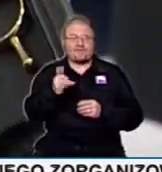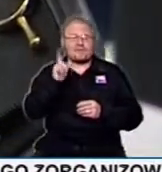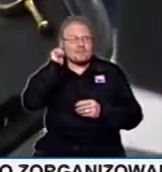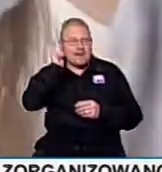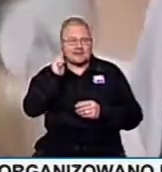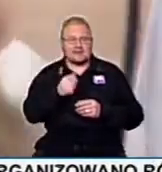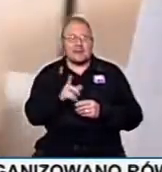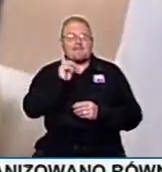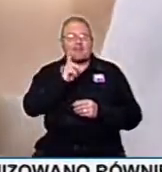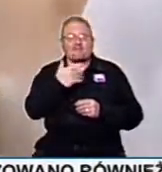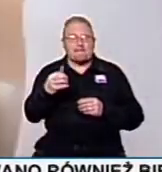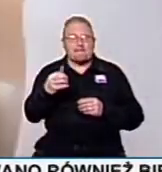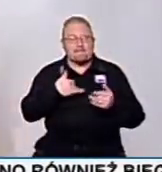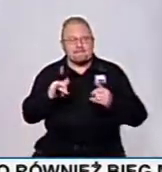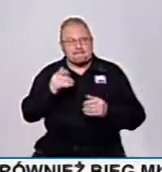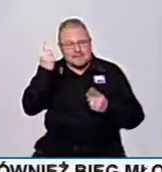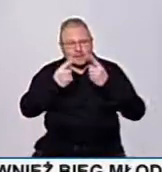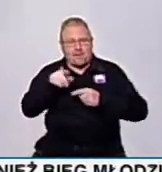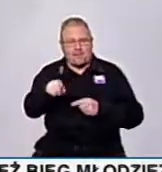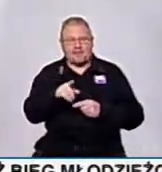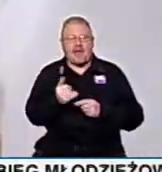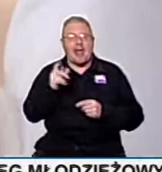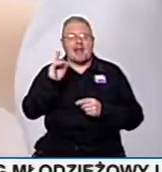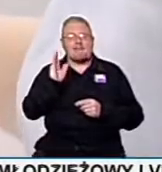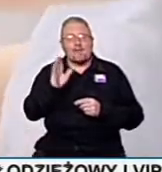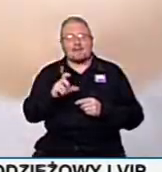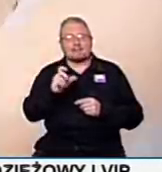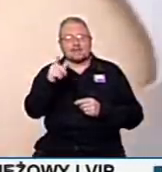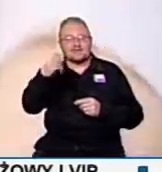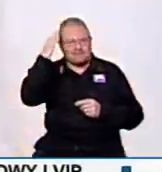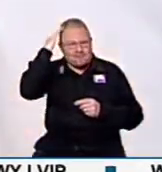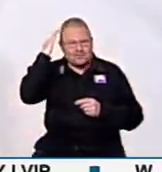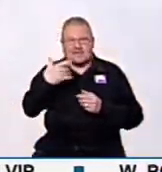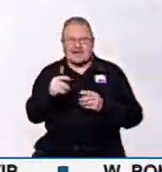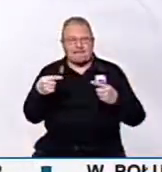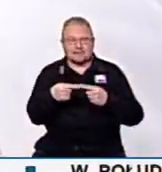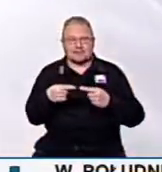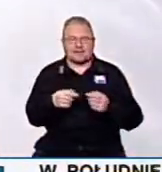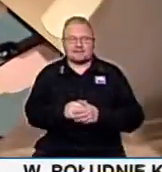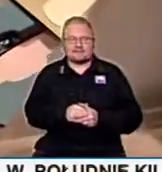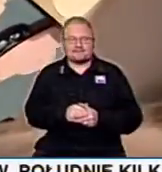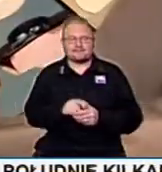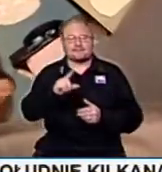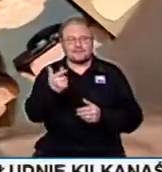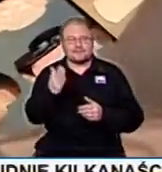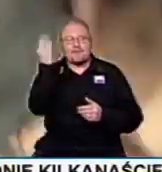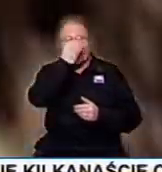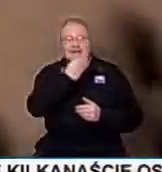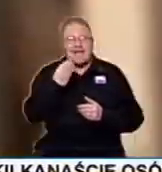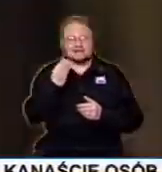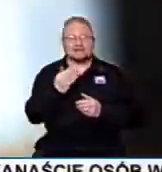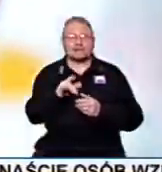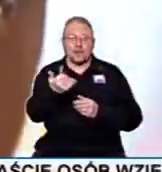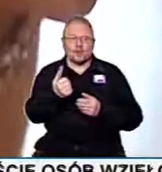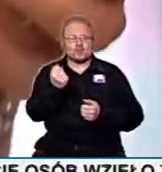Panowie o tym nie myślą, oni bardziej na wygodę idą, ale później coś im w tych fryzurach nie pasuje. Po drugie, makijaż. To już